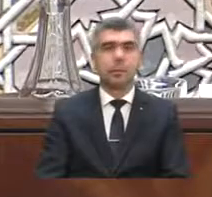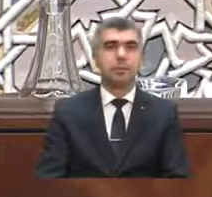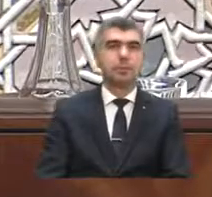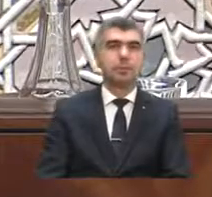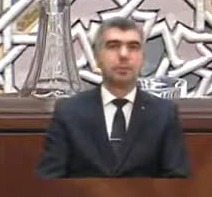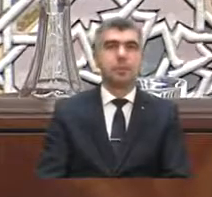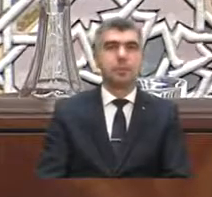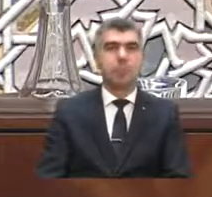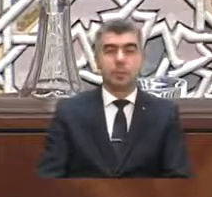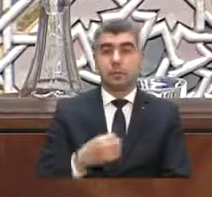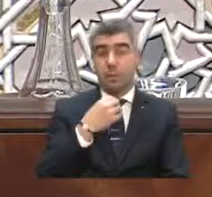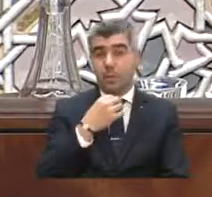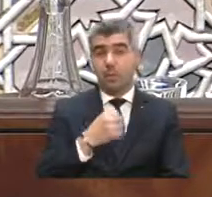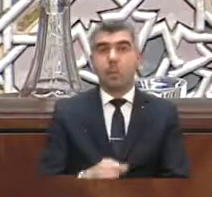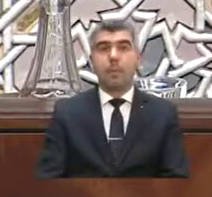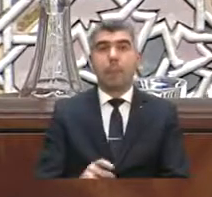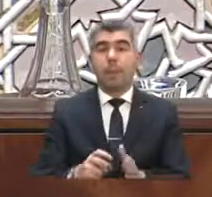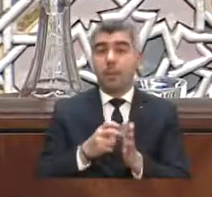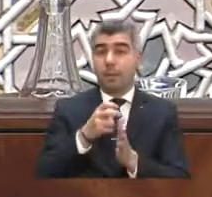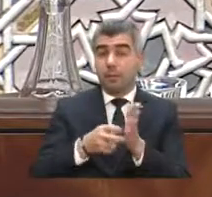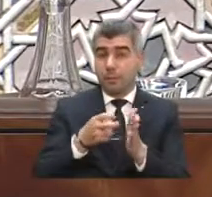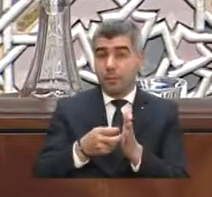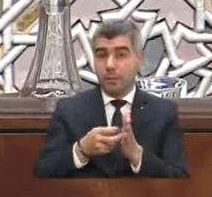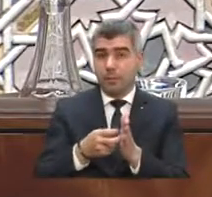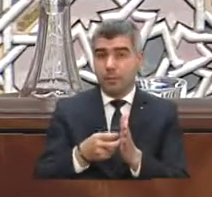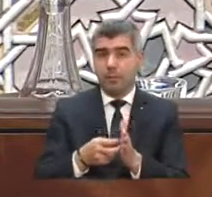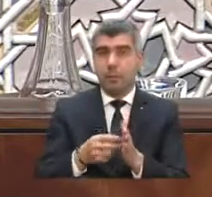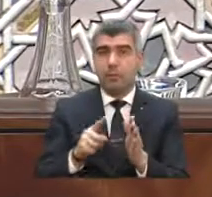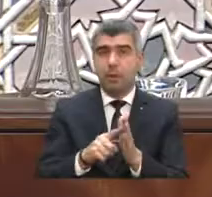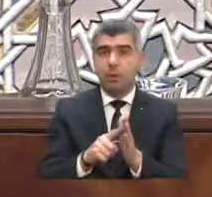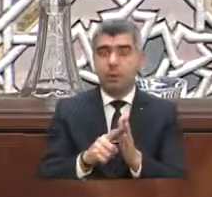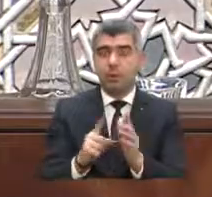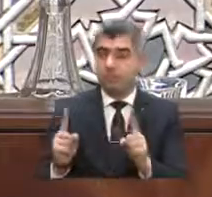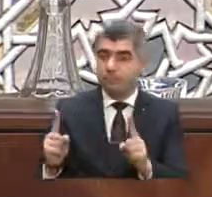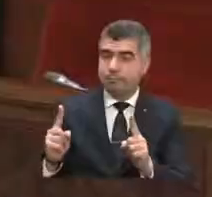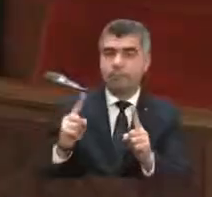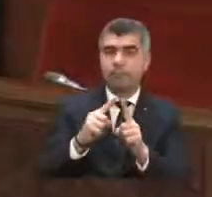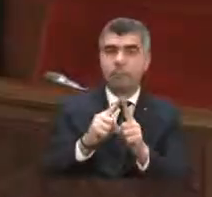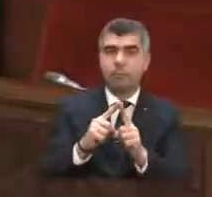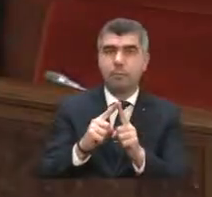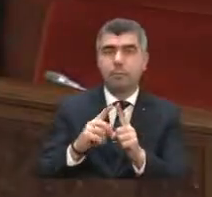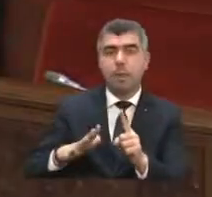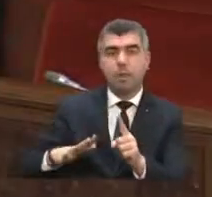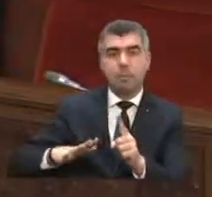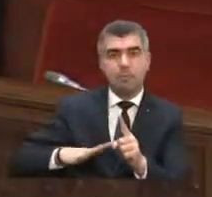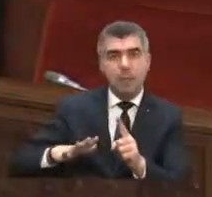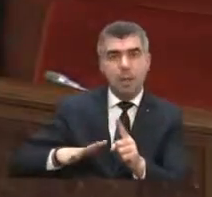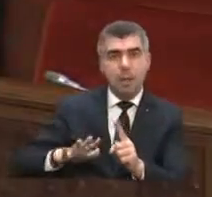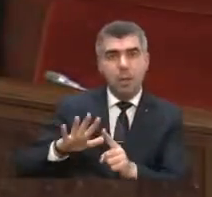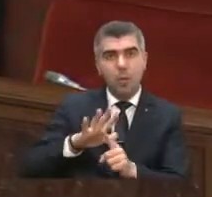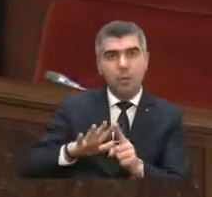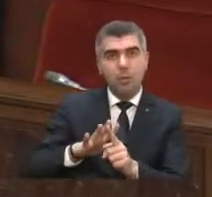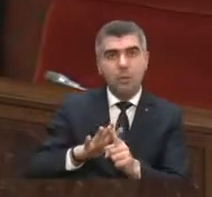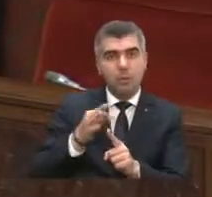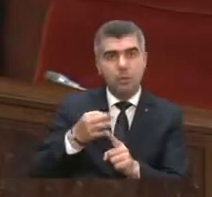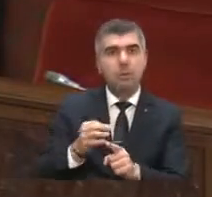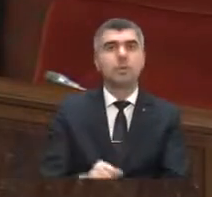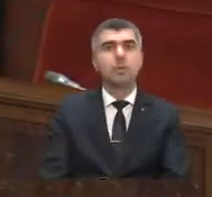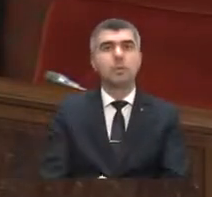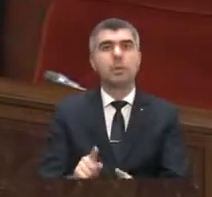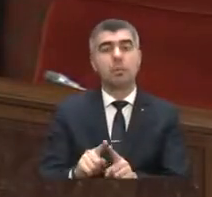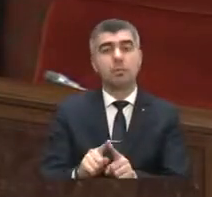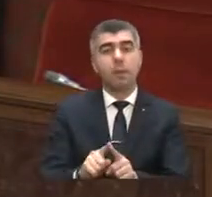بالنسبة للقطار كوسيلة ربط بين المدن وليفيل ساتيليت، هذا يجب